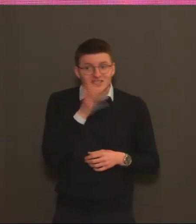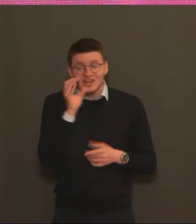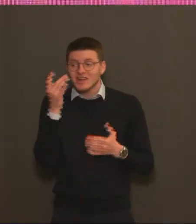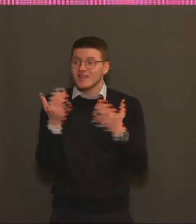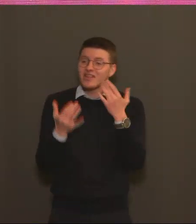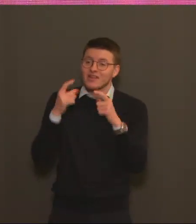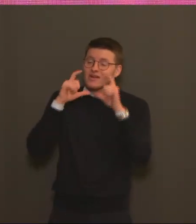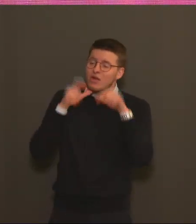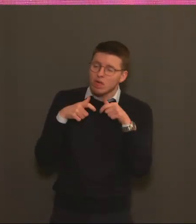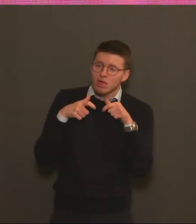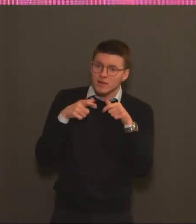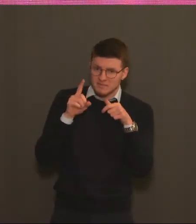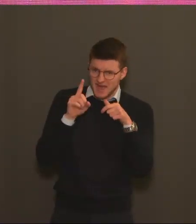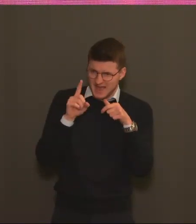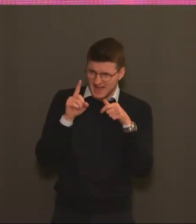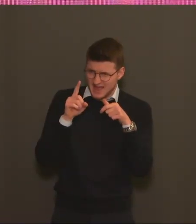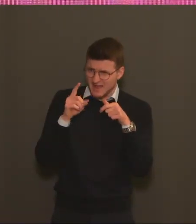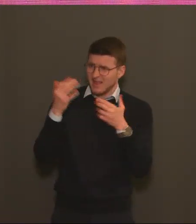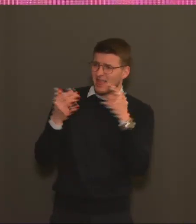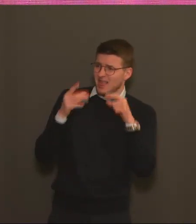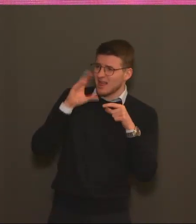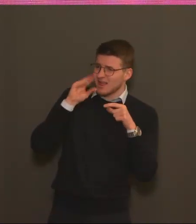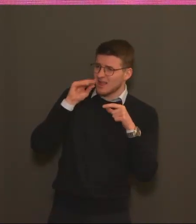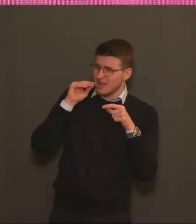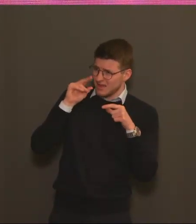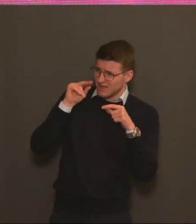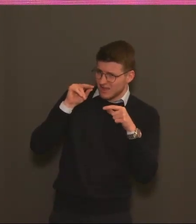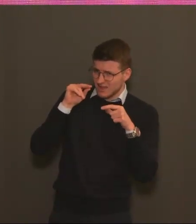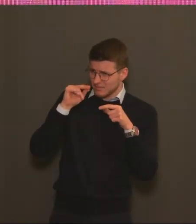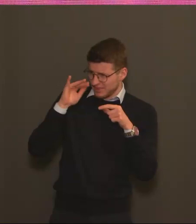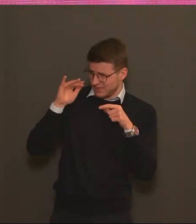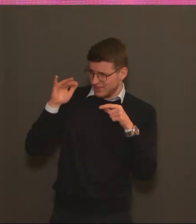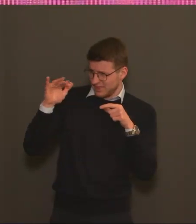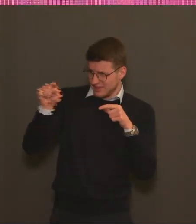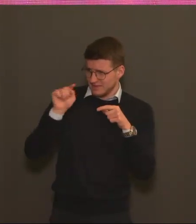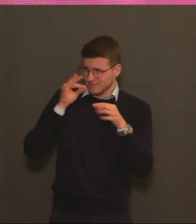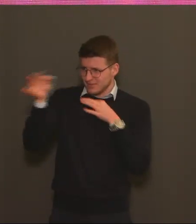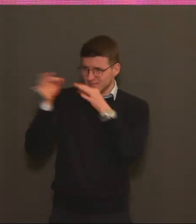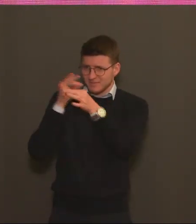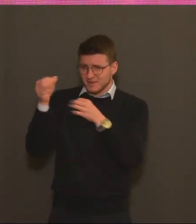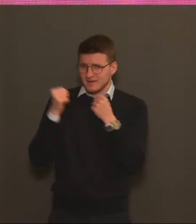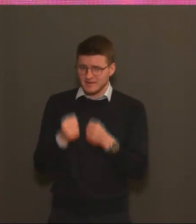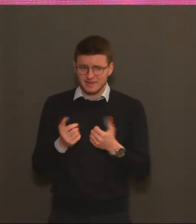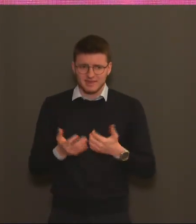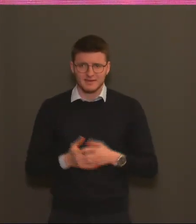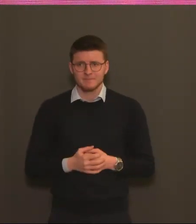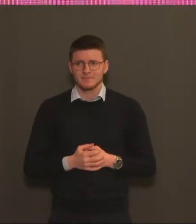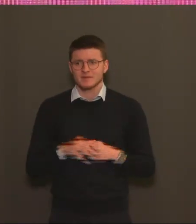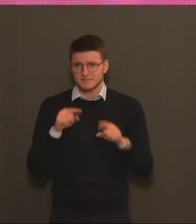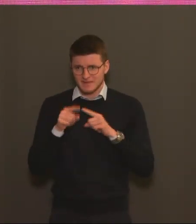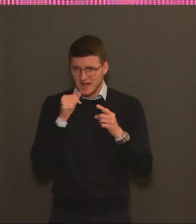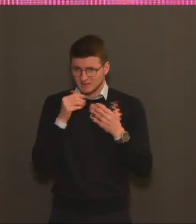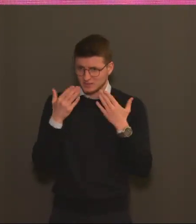bij het praten dat we het meeste druppels gaan uitstoten. Dit zijn dus de momenten waarop u